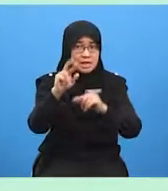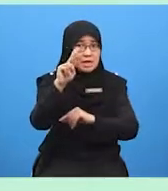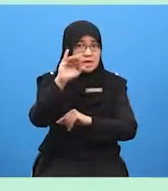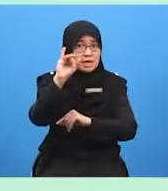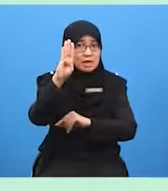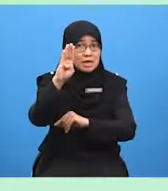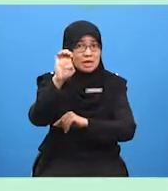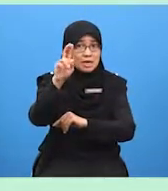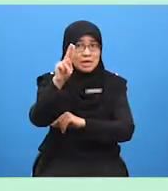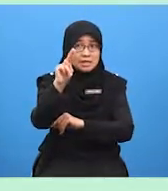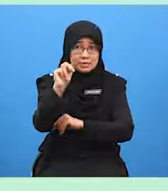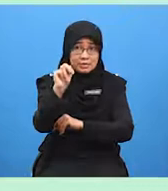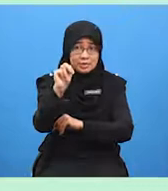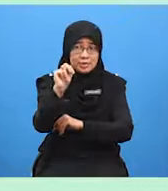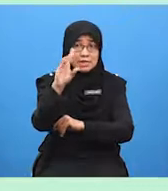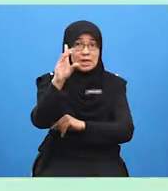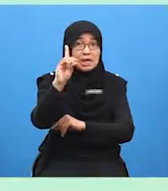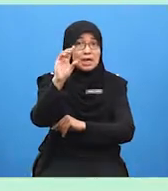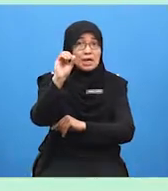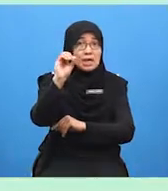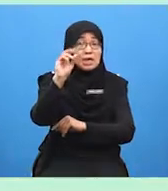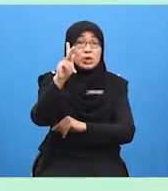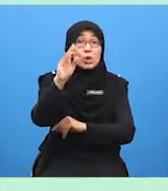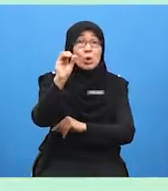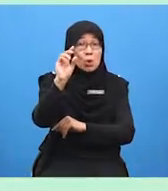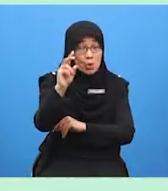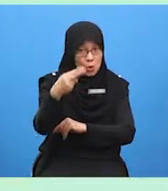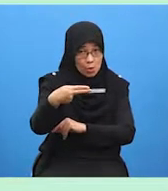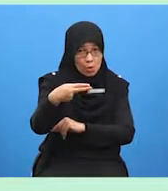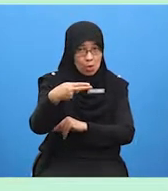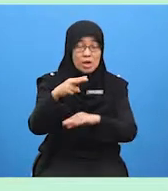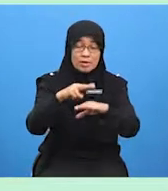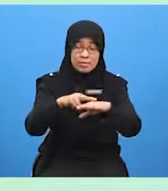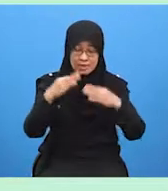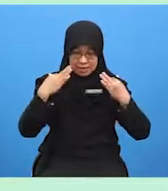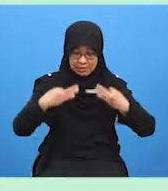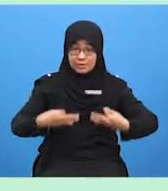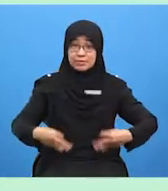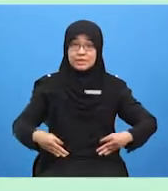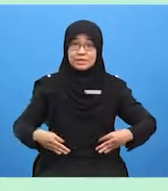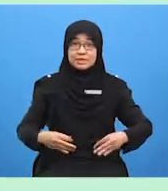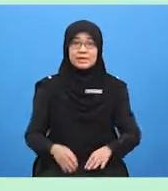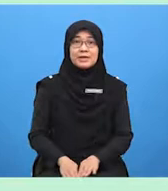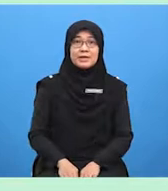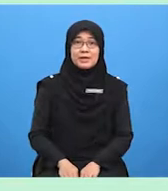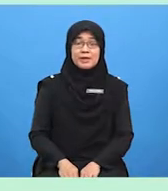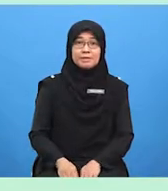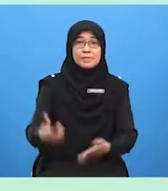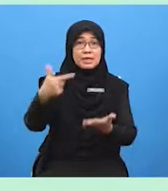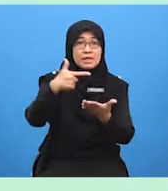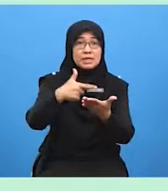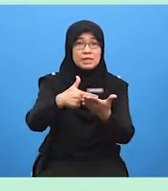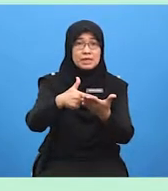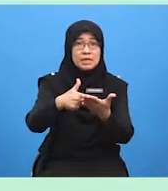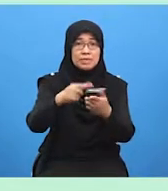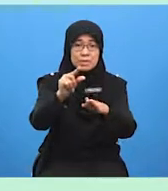dan lain-lain hiasan pada rekaan fashion. Kaedah lain pula adalah seperti penggunaan stapler